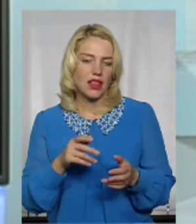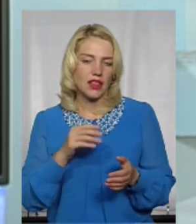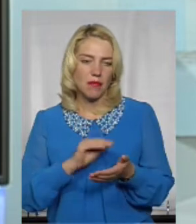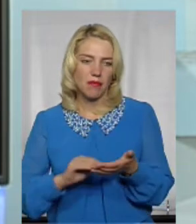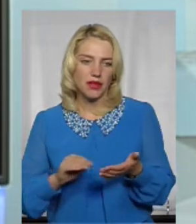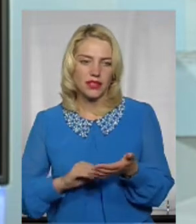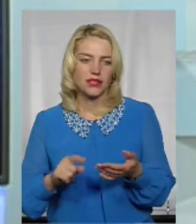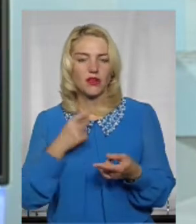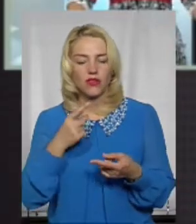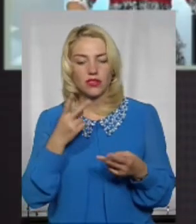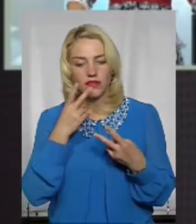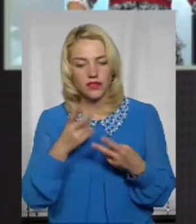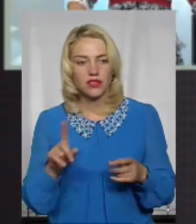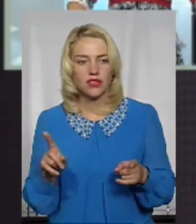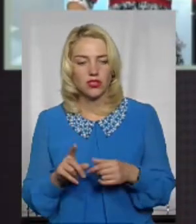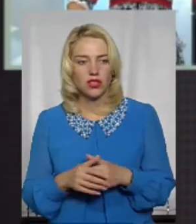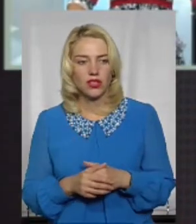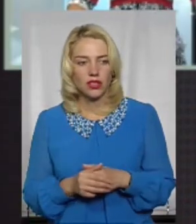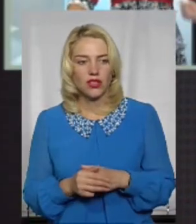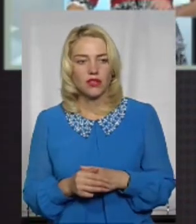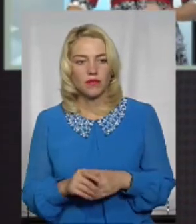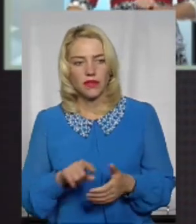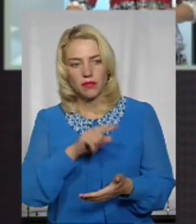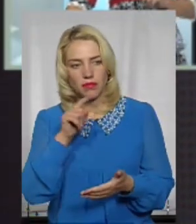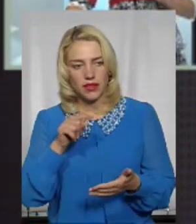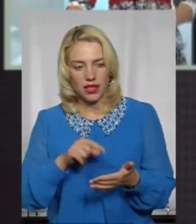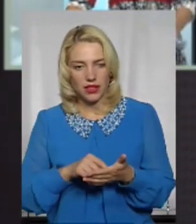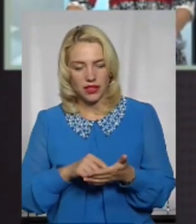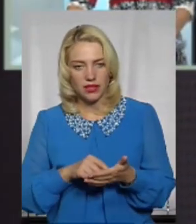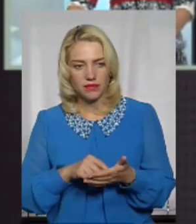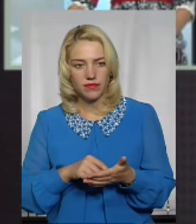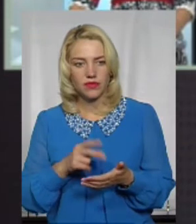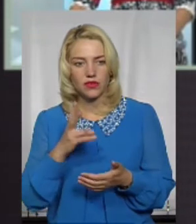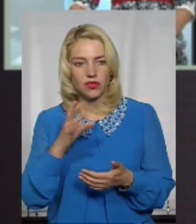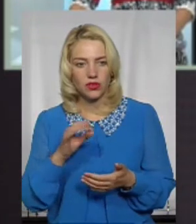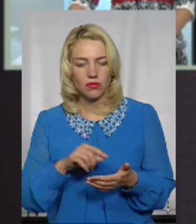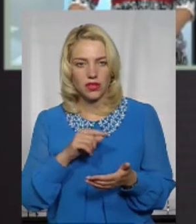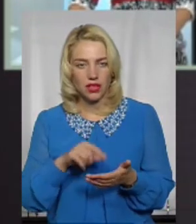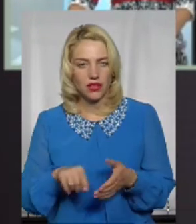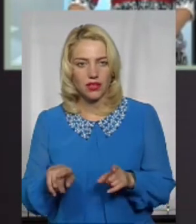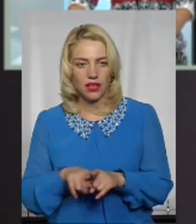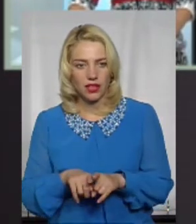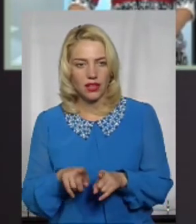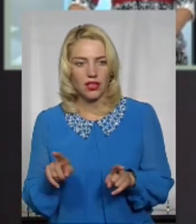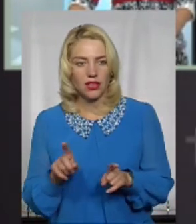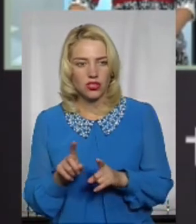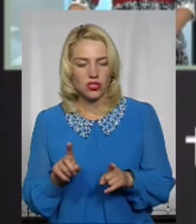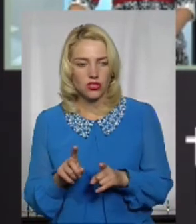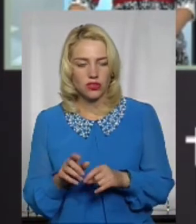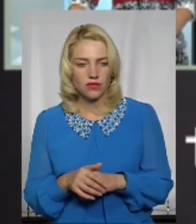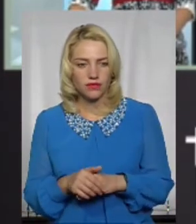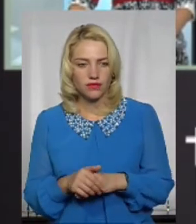що дивіться. Пане Юрію, будь ласка, питання актуалізуйте на сьогодні. Але, в принципі, питання таке, що, ну,